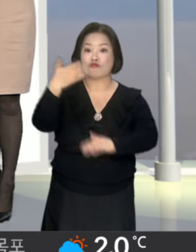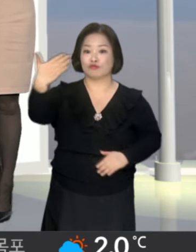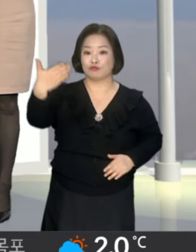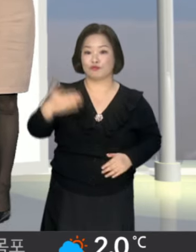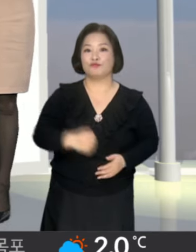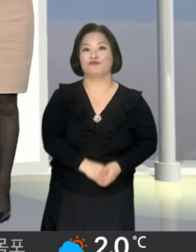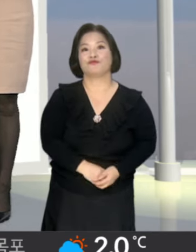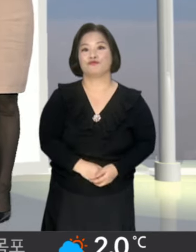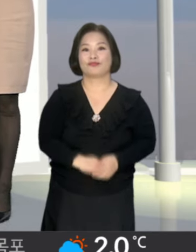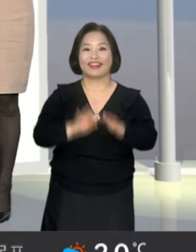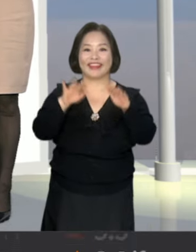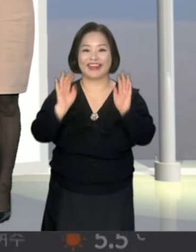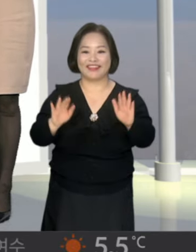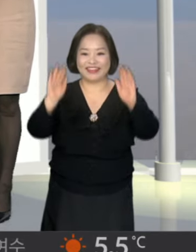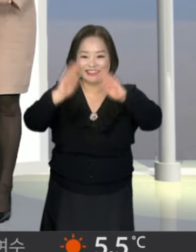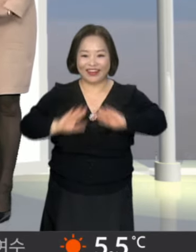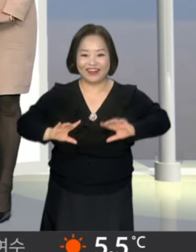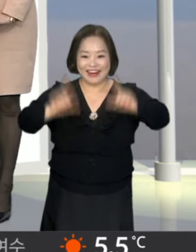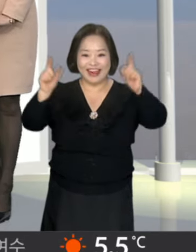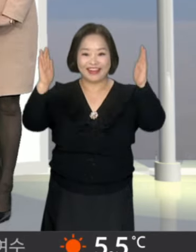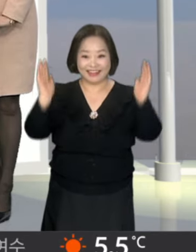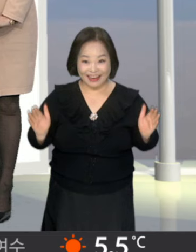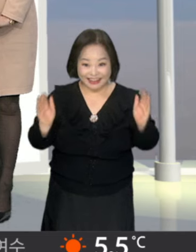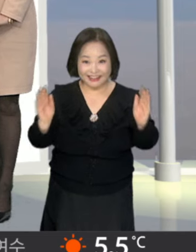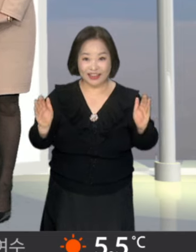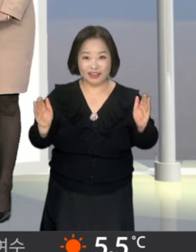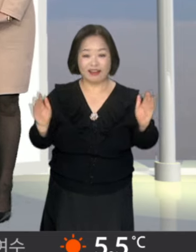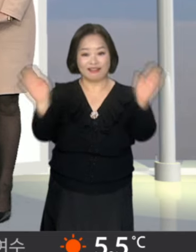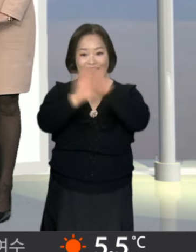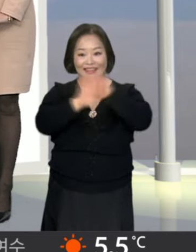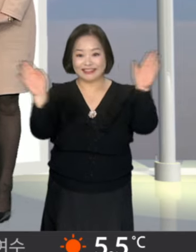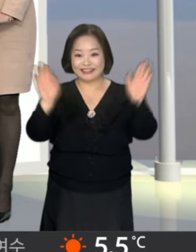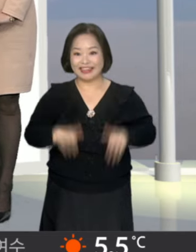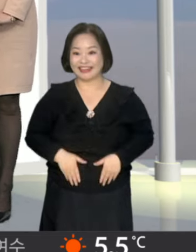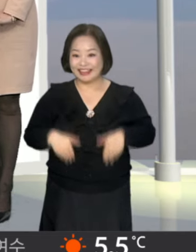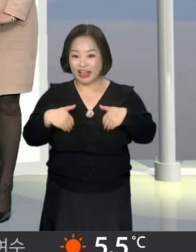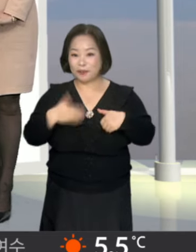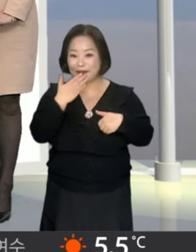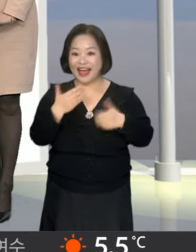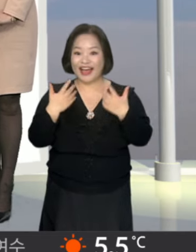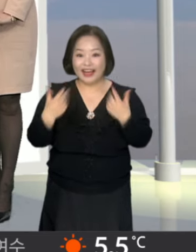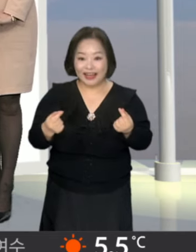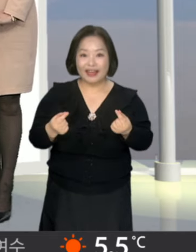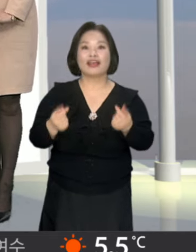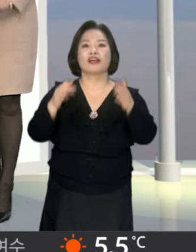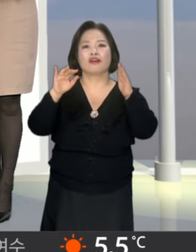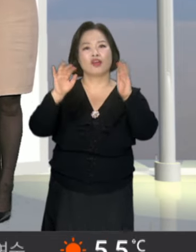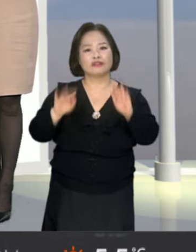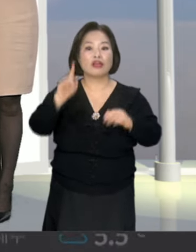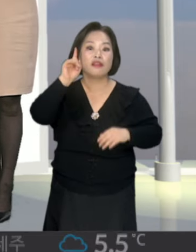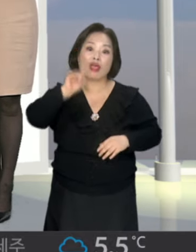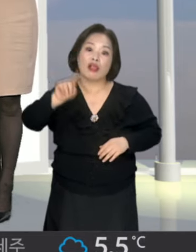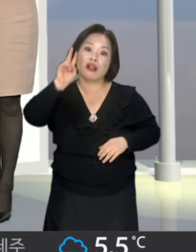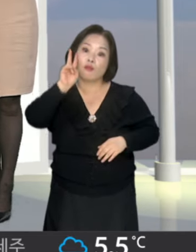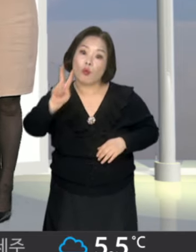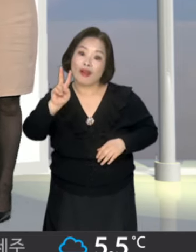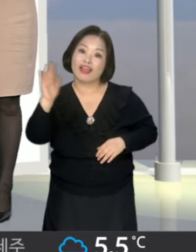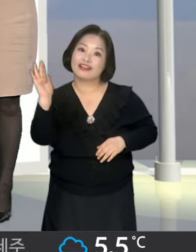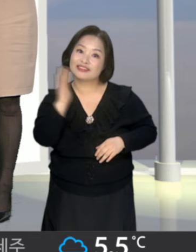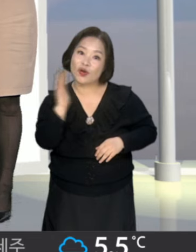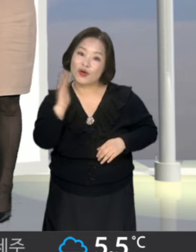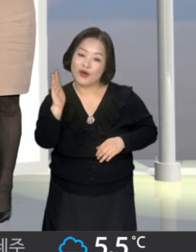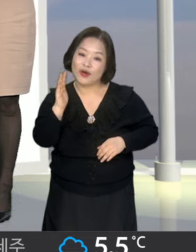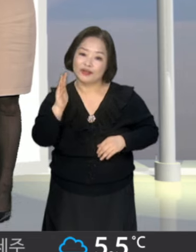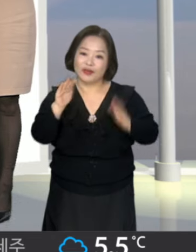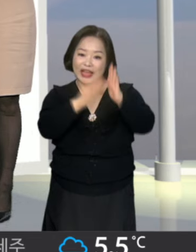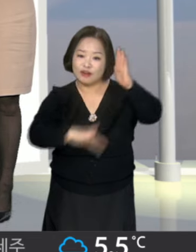오르겠습니다. 다가오는 이번 설 연휴 동안에는 비교적 온화할 것으로 전망을 하고 있습니다. 다만 내일과 모레 내륙 지방은